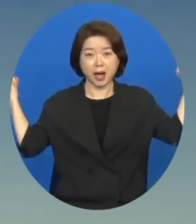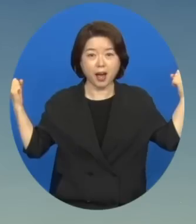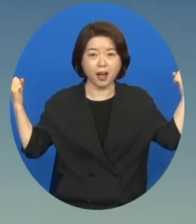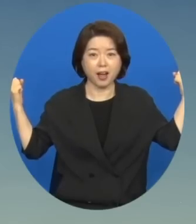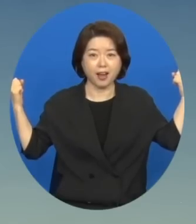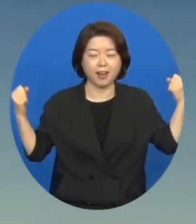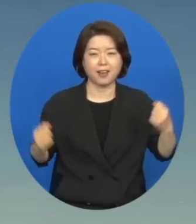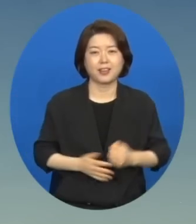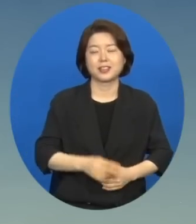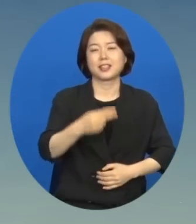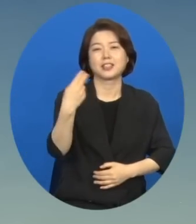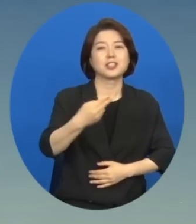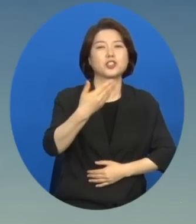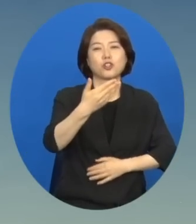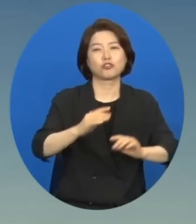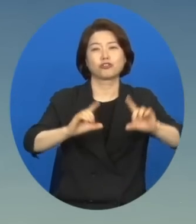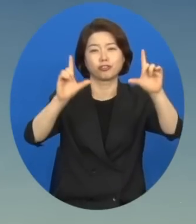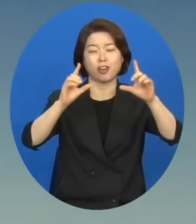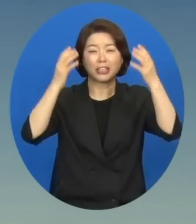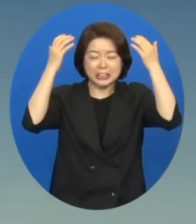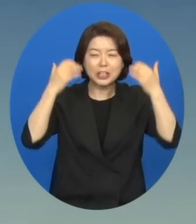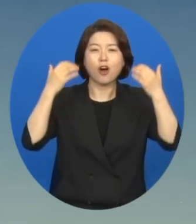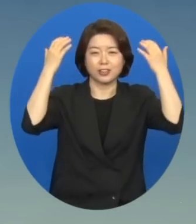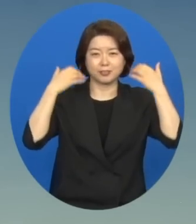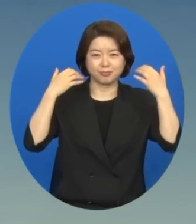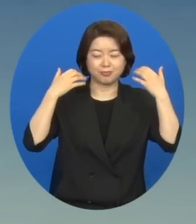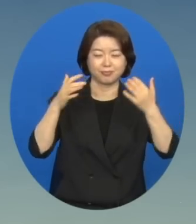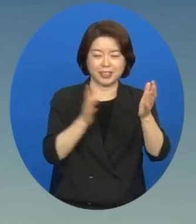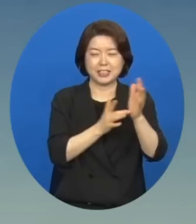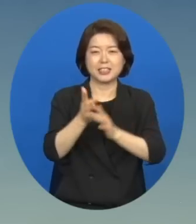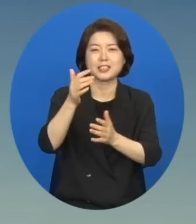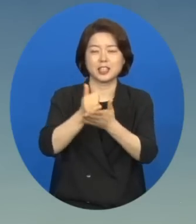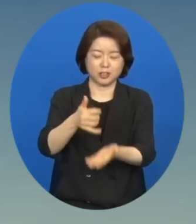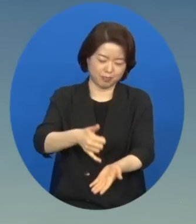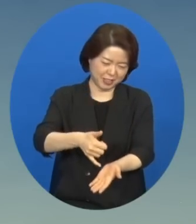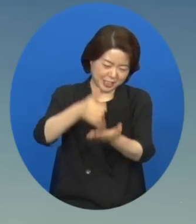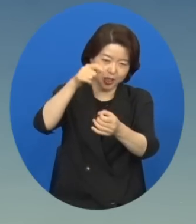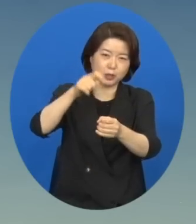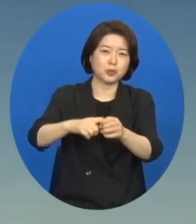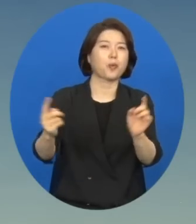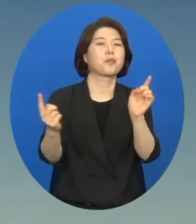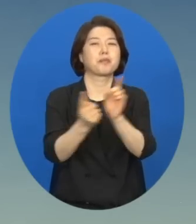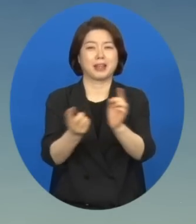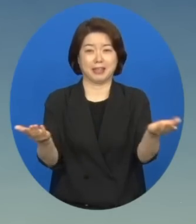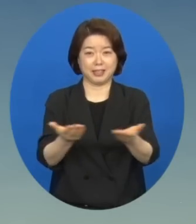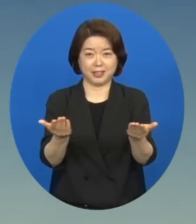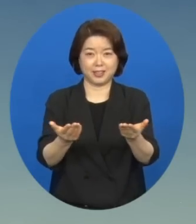제가 2009년 여름에 예수님을 인격적으로 만났던 사건이에요.